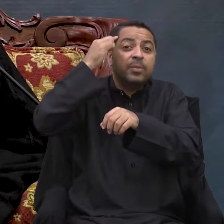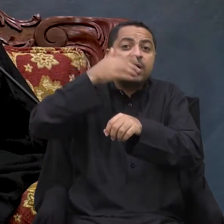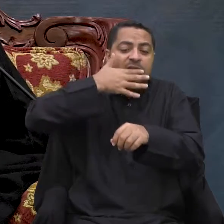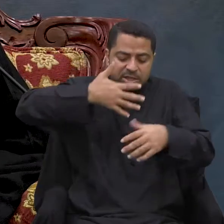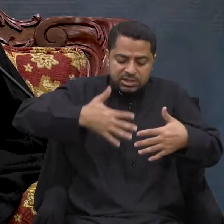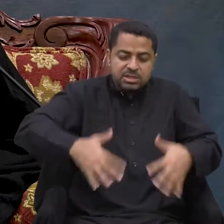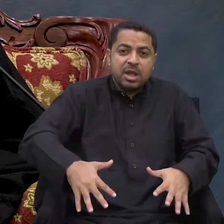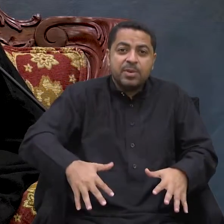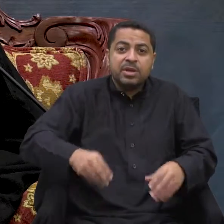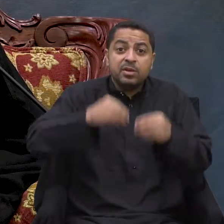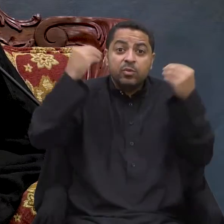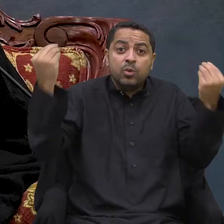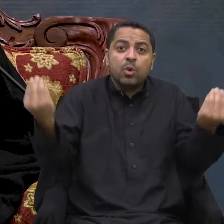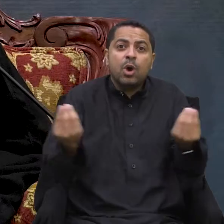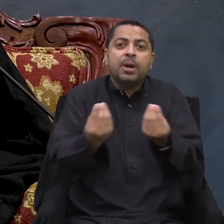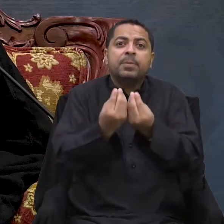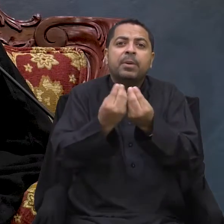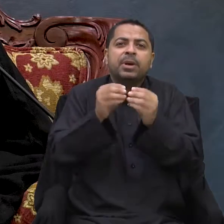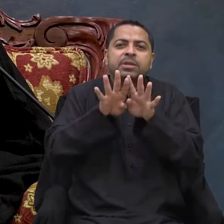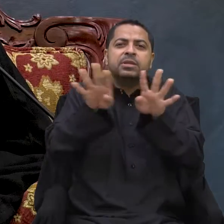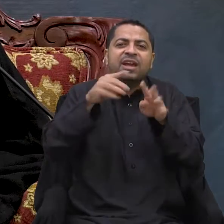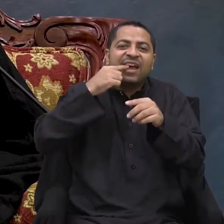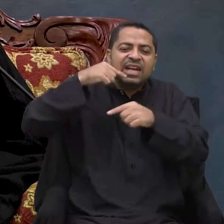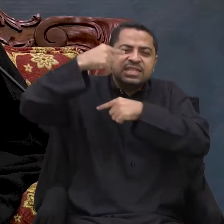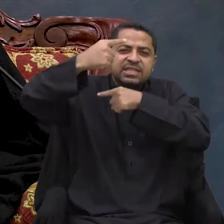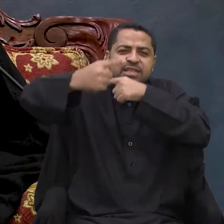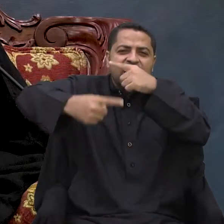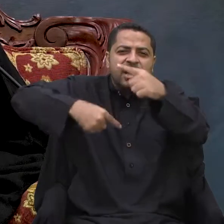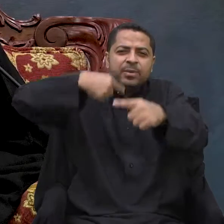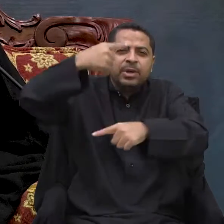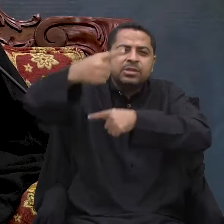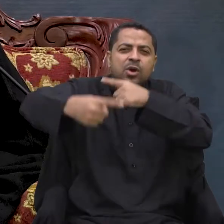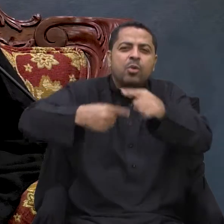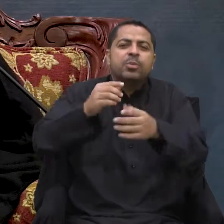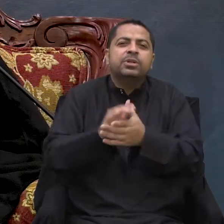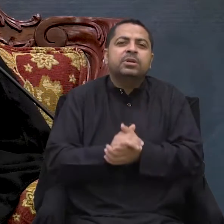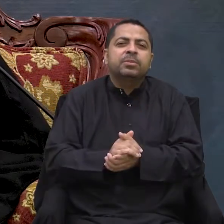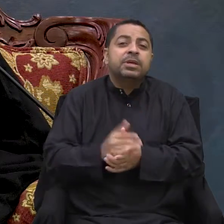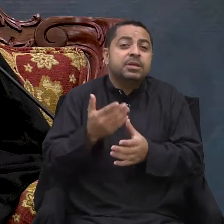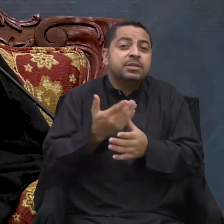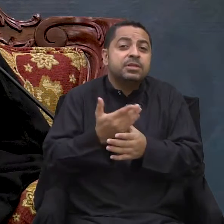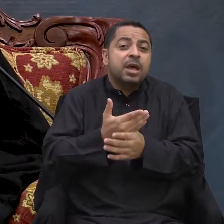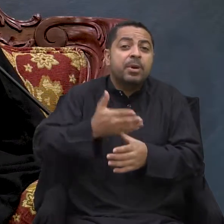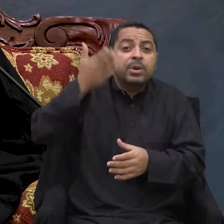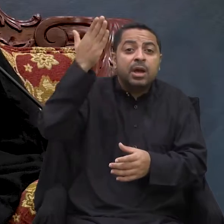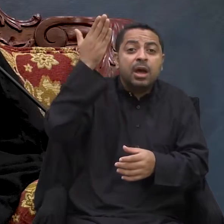بدمه وخلق مسيرة في التاريخ لا